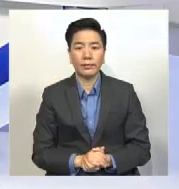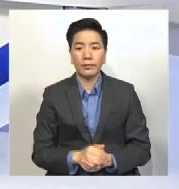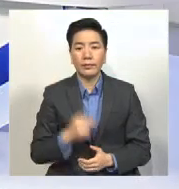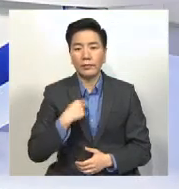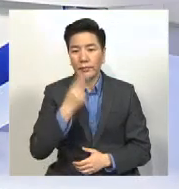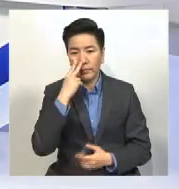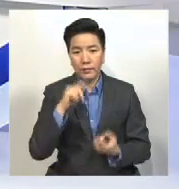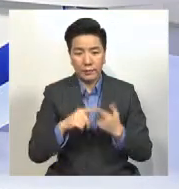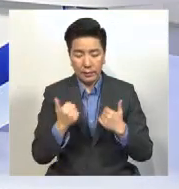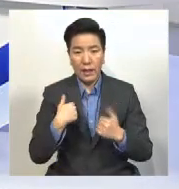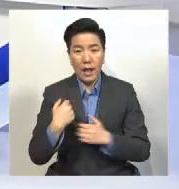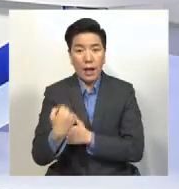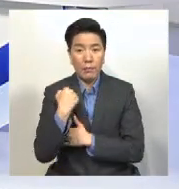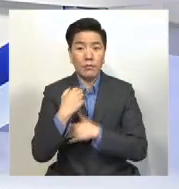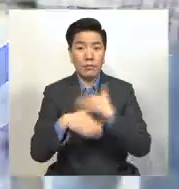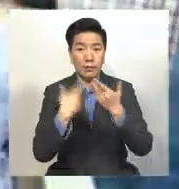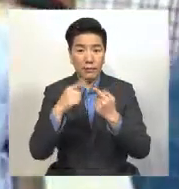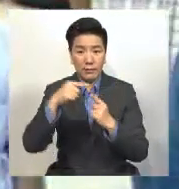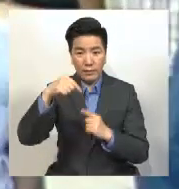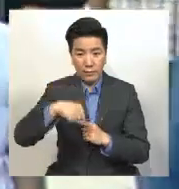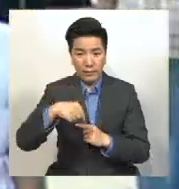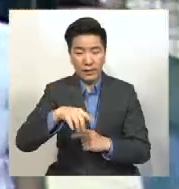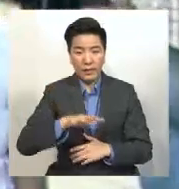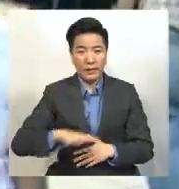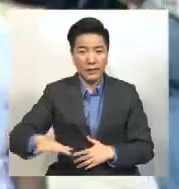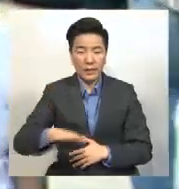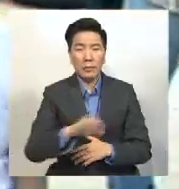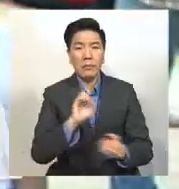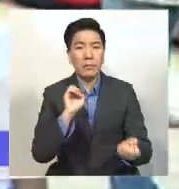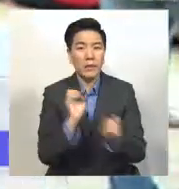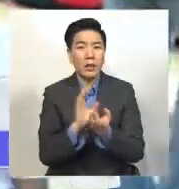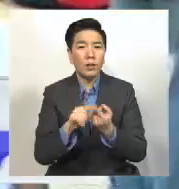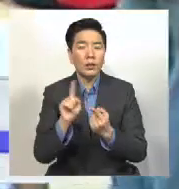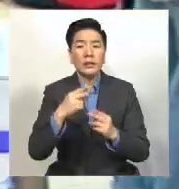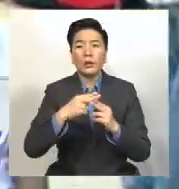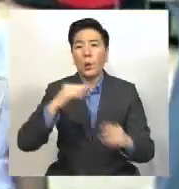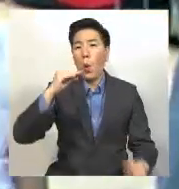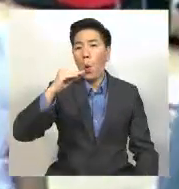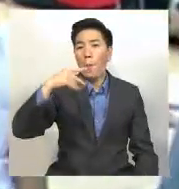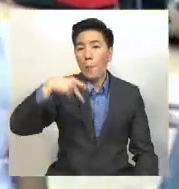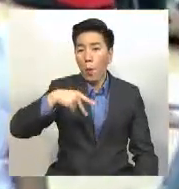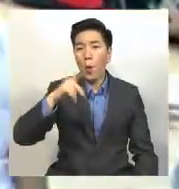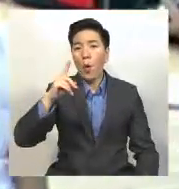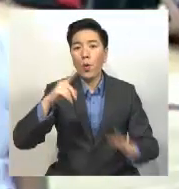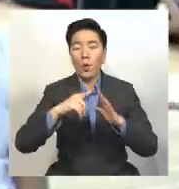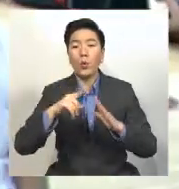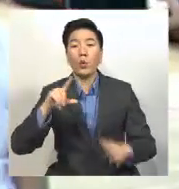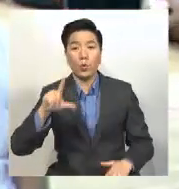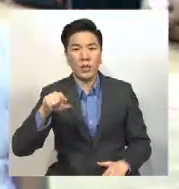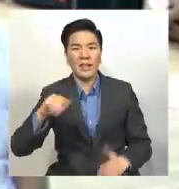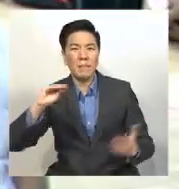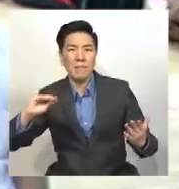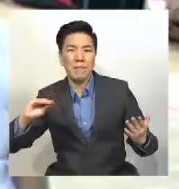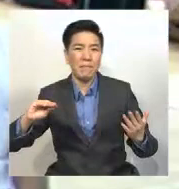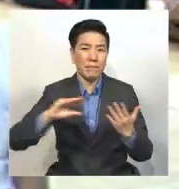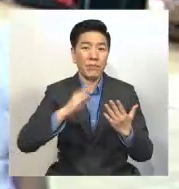มาดูบรรยากาศกันที่อำนาจเจริญกันบ้างนะครับซึ่งที่นี่นั้นนะครับได้รับผลกระทบจากอิทธิพลพายุโพดุลนะครับก่อนใครเพื่อนเลยนะครับแล้วก็